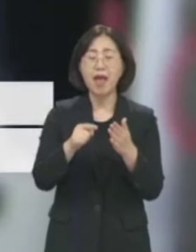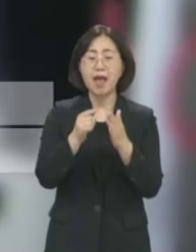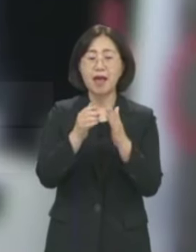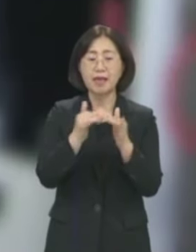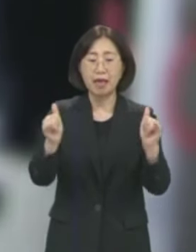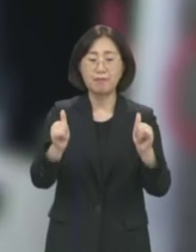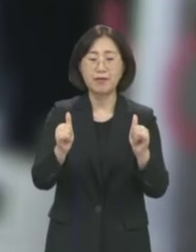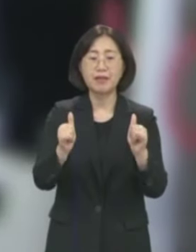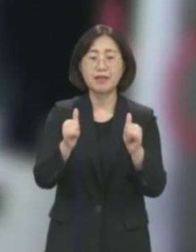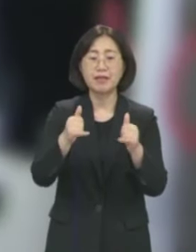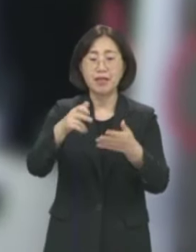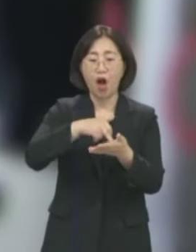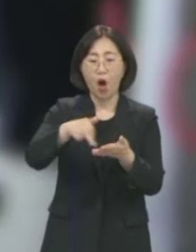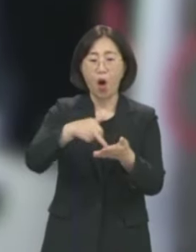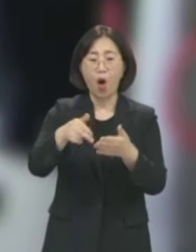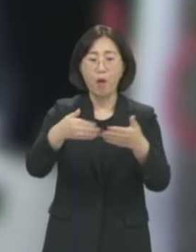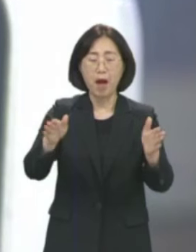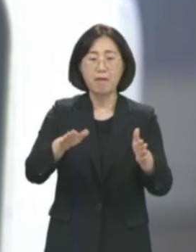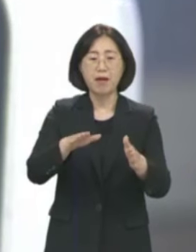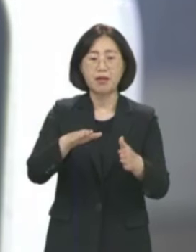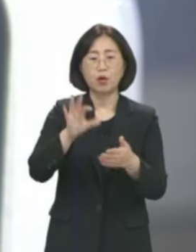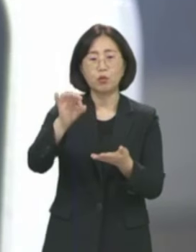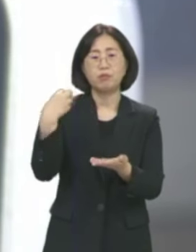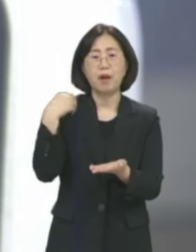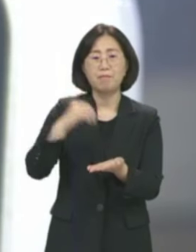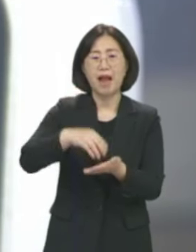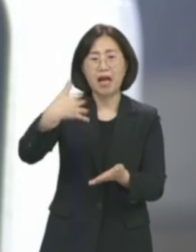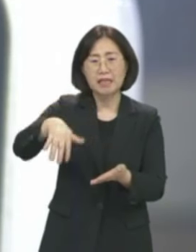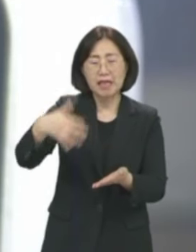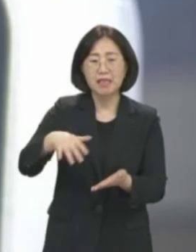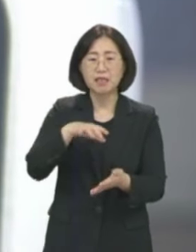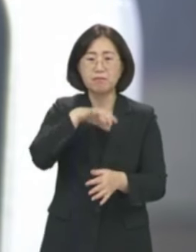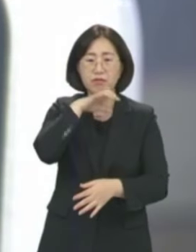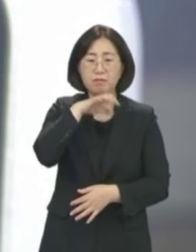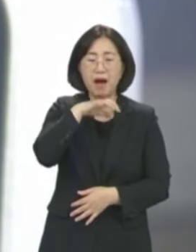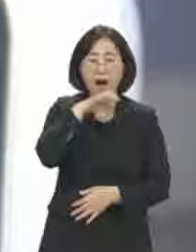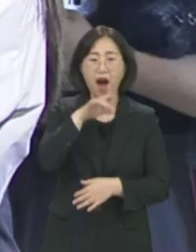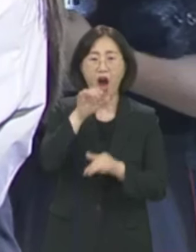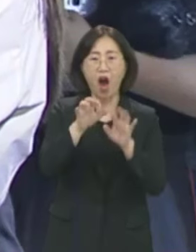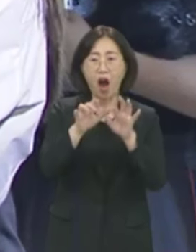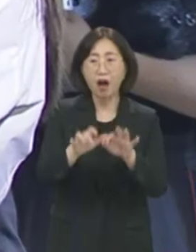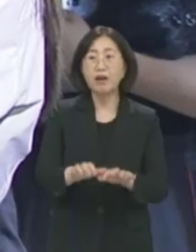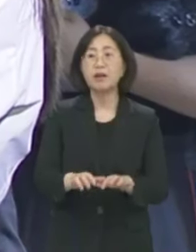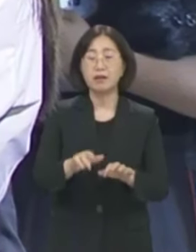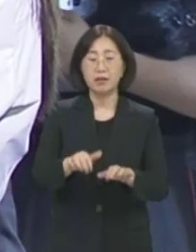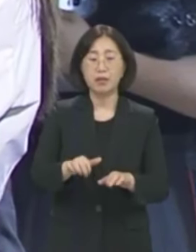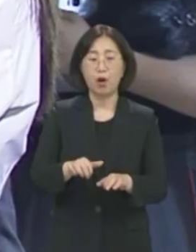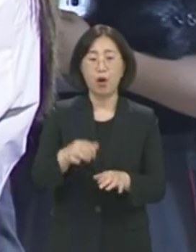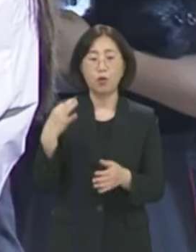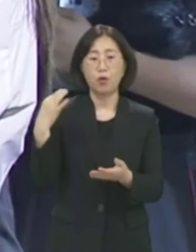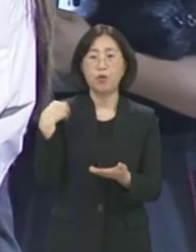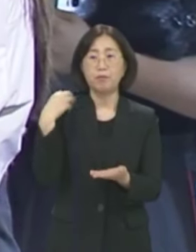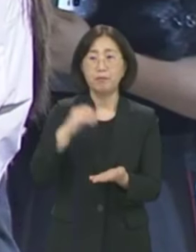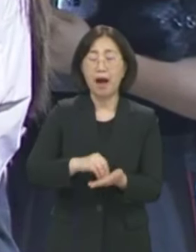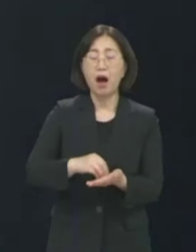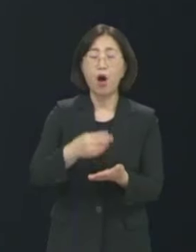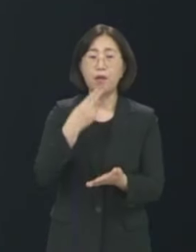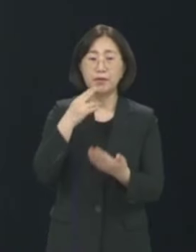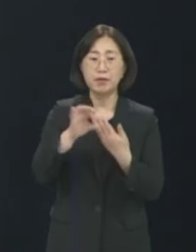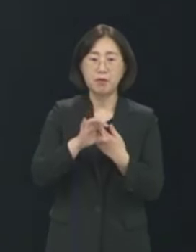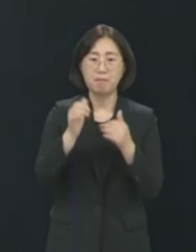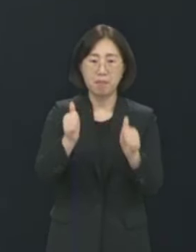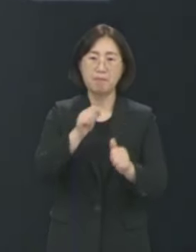제대로 이루어지지 않고 있다는 불만의 목소리가 터져나오는 가운데 피해 구제가 이루어지지 않을 경우 이들은 법적 대응에 나설